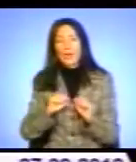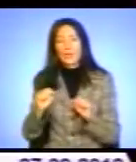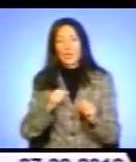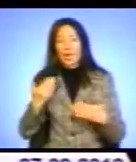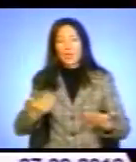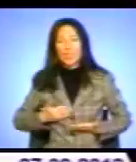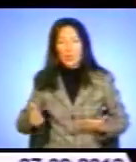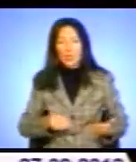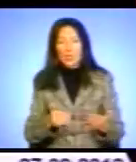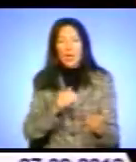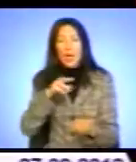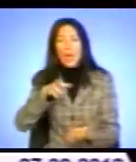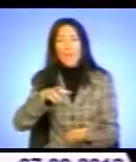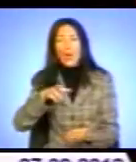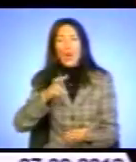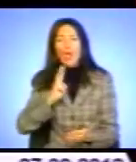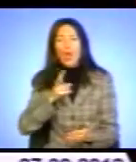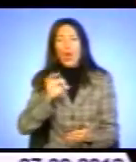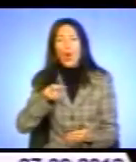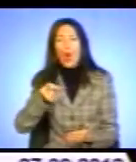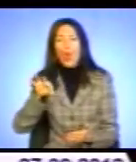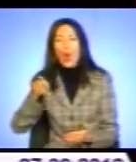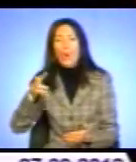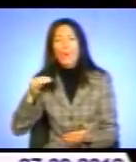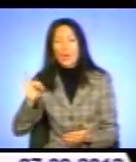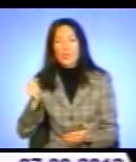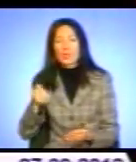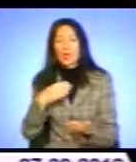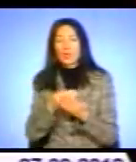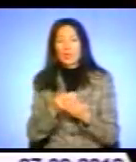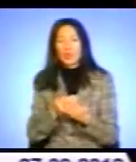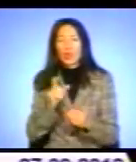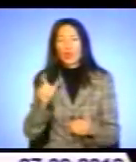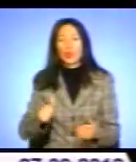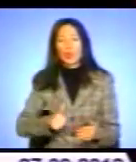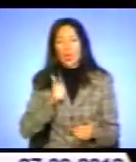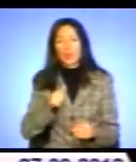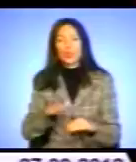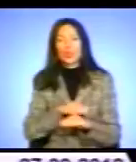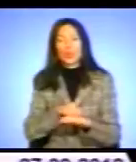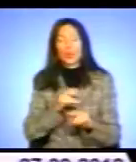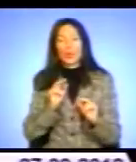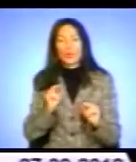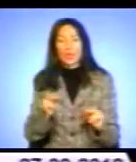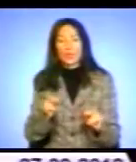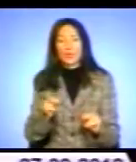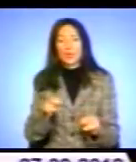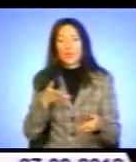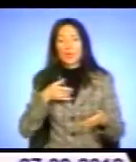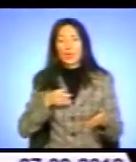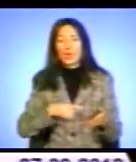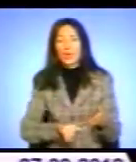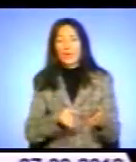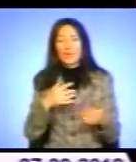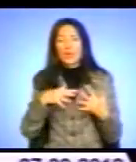Миколи Коломійця – зразок людської гідності, добропорядності та толерантності. Народився Микола Володимирович у селі